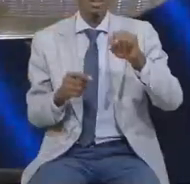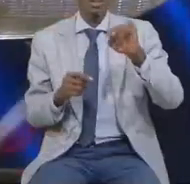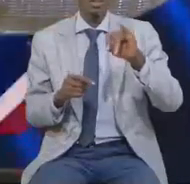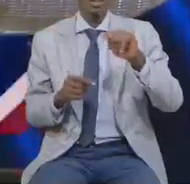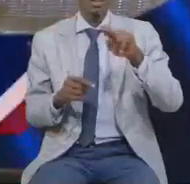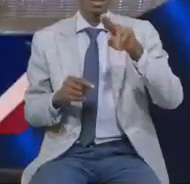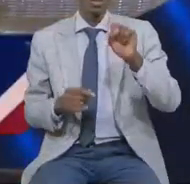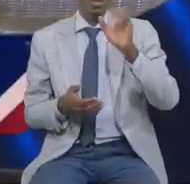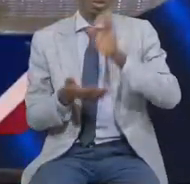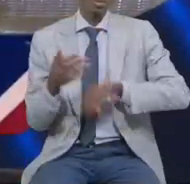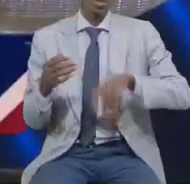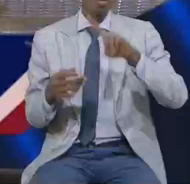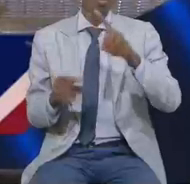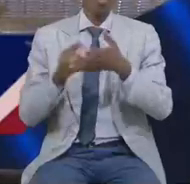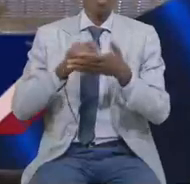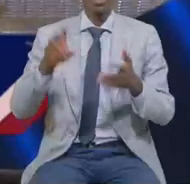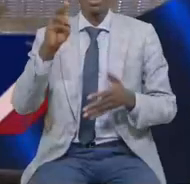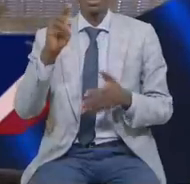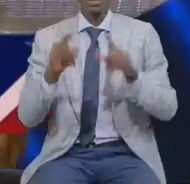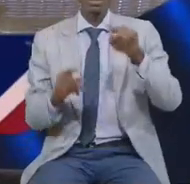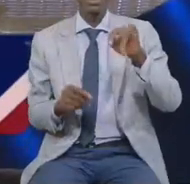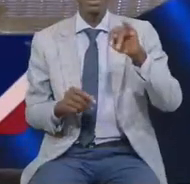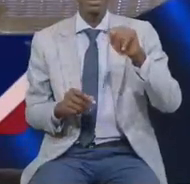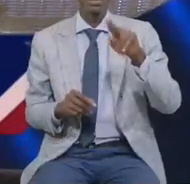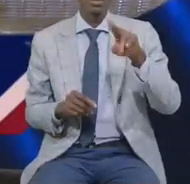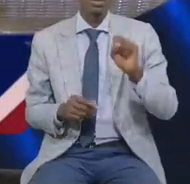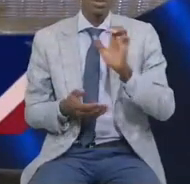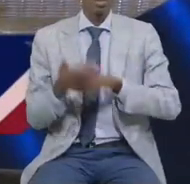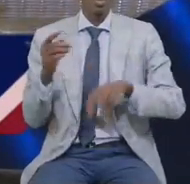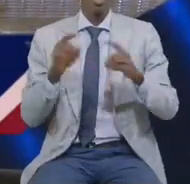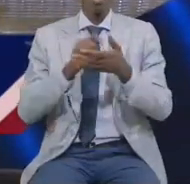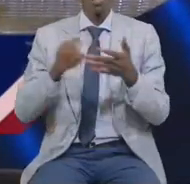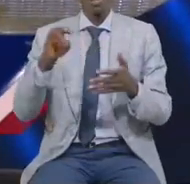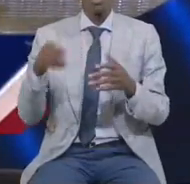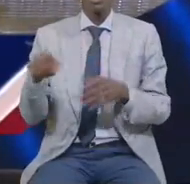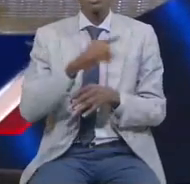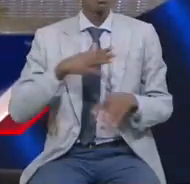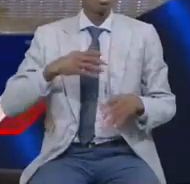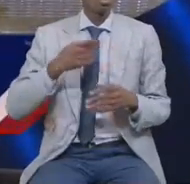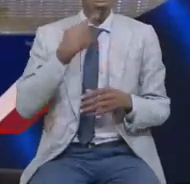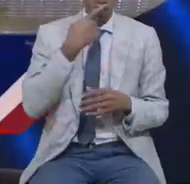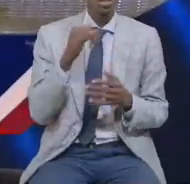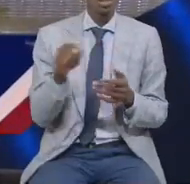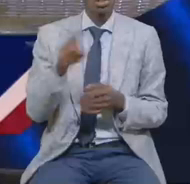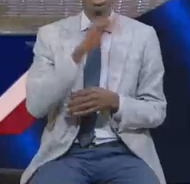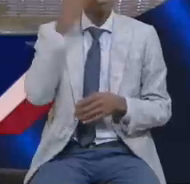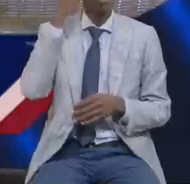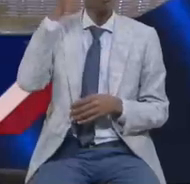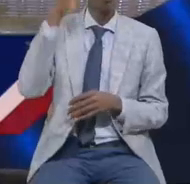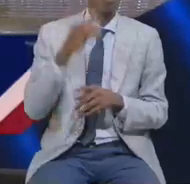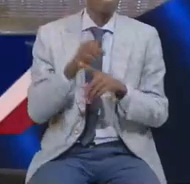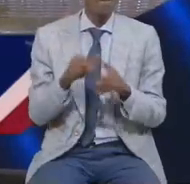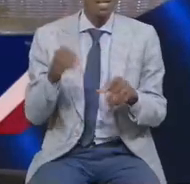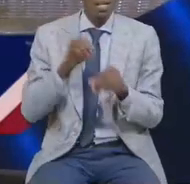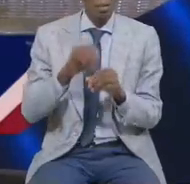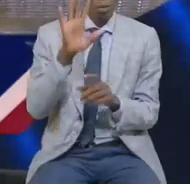Tite, chapitre 1, verset 16. Ils font profession de connaître Dieu, mais ils le